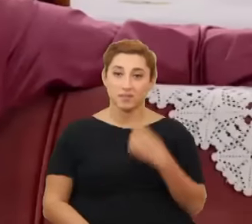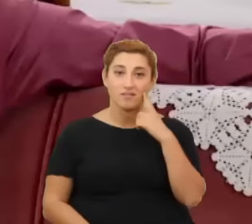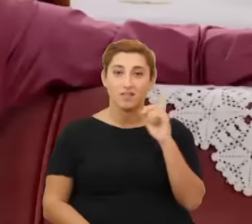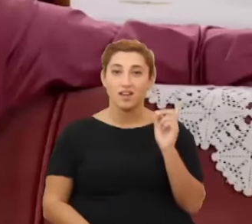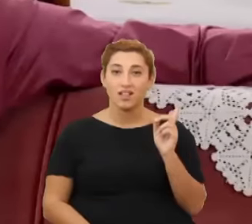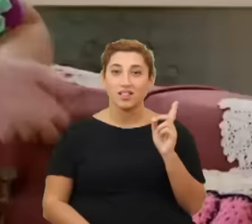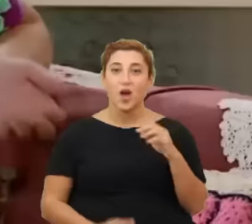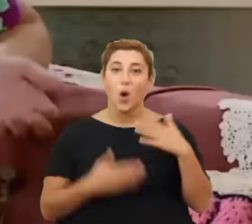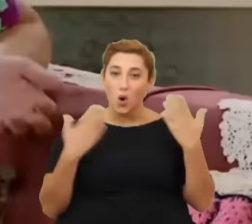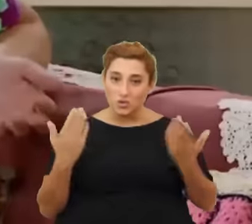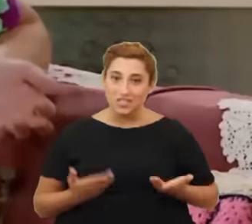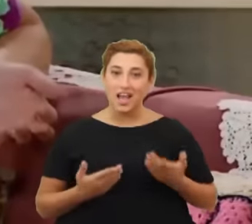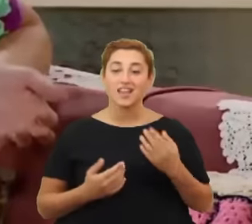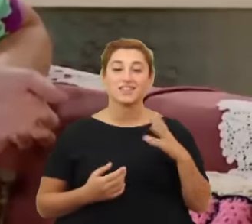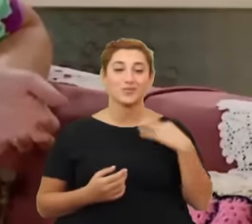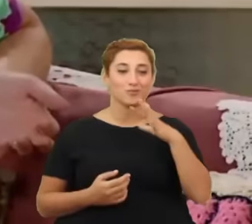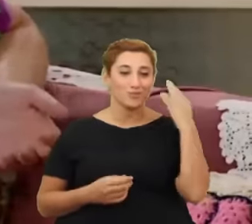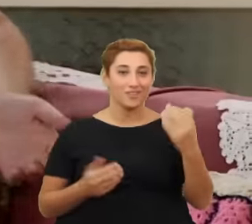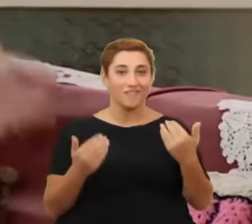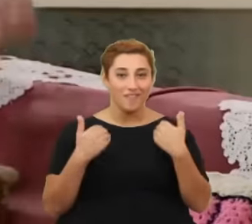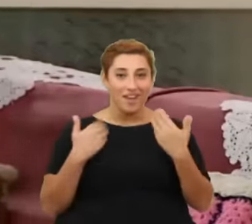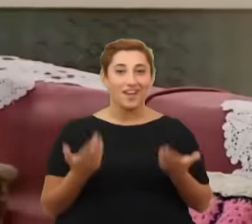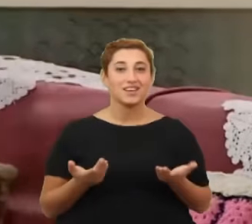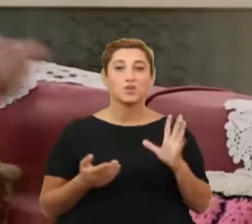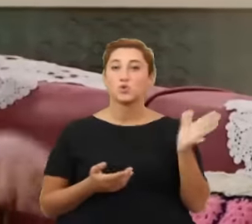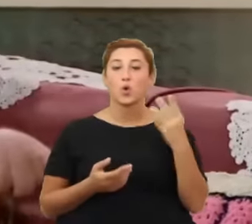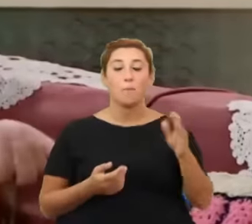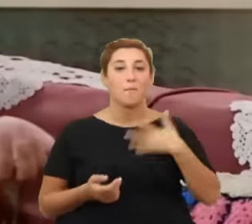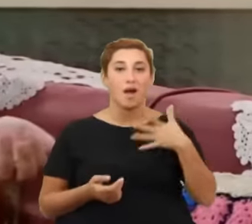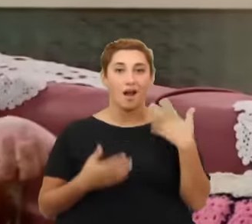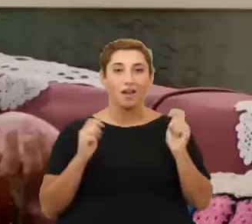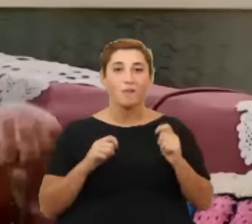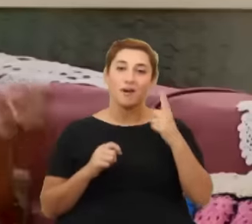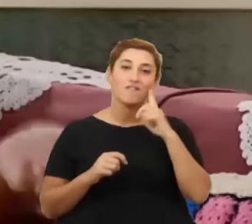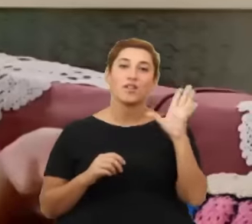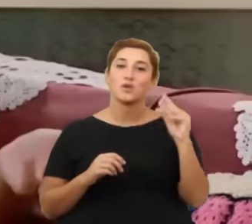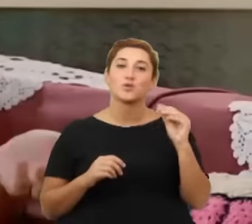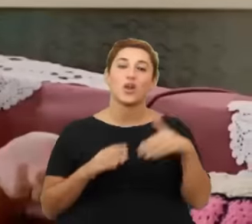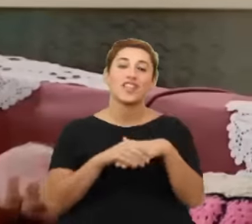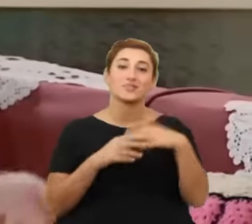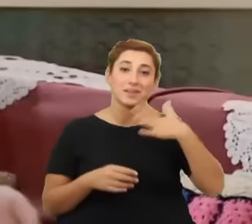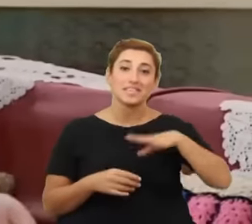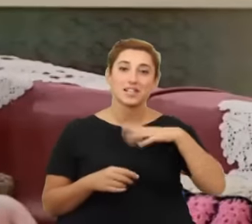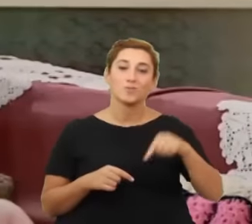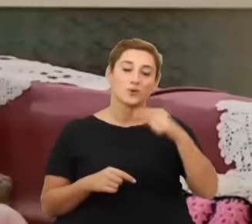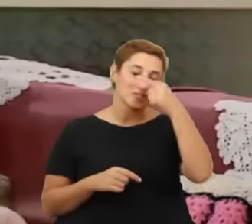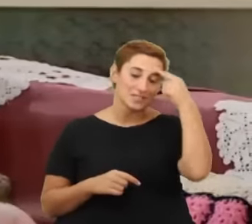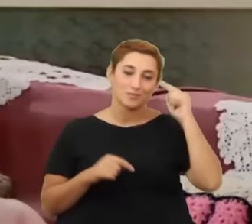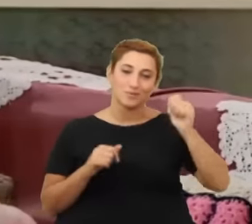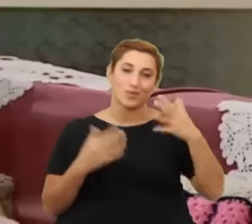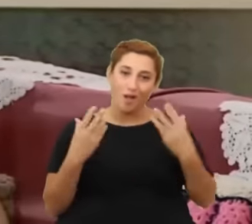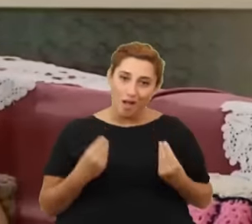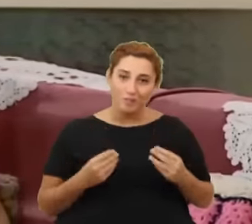Vallahi. Hoş geldiniz, sefalar getirdiniz. Çok merak ediyordum vallahi. O kadar tanışmak istiyordum. Bugüne